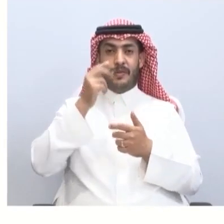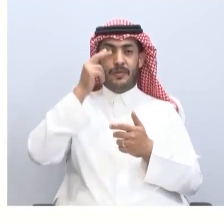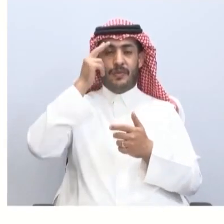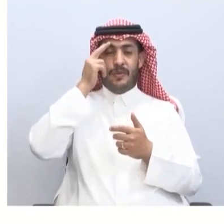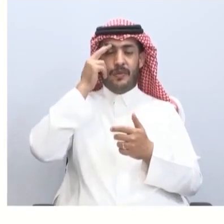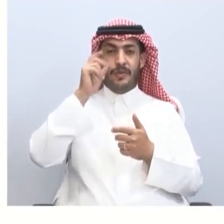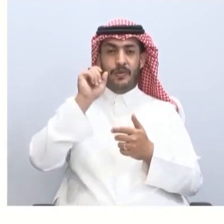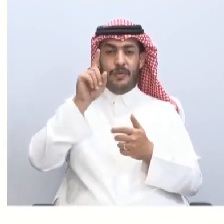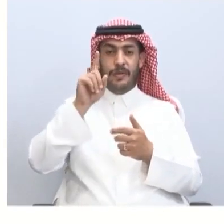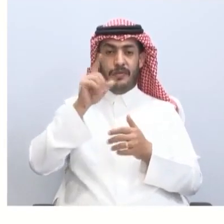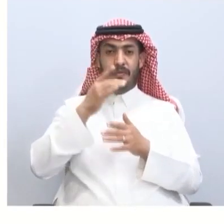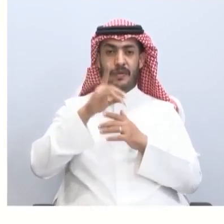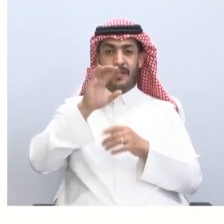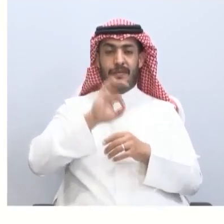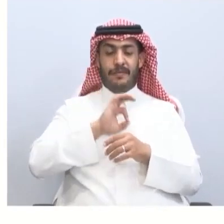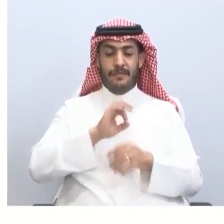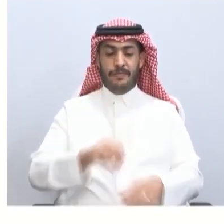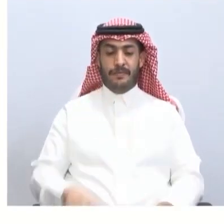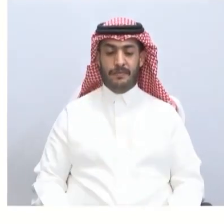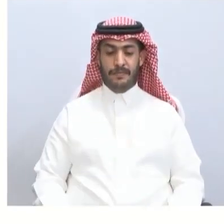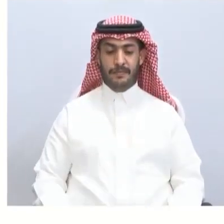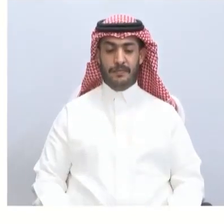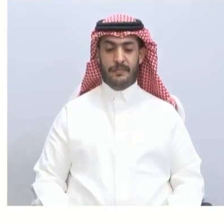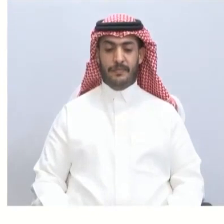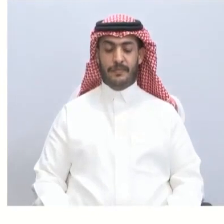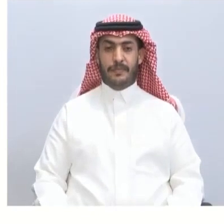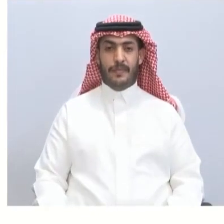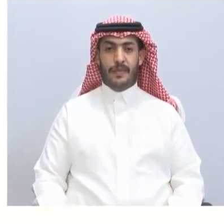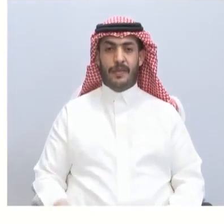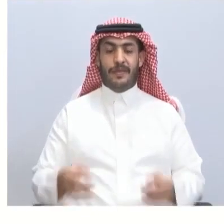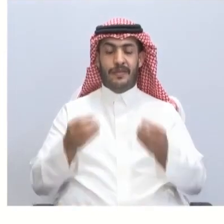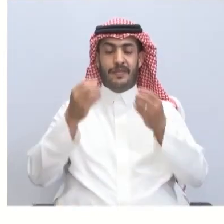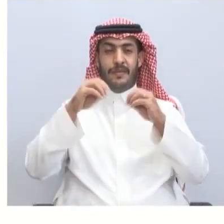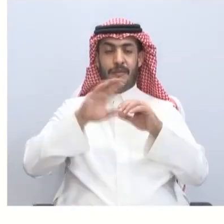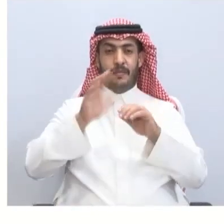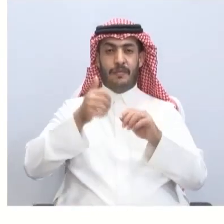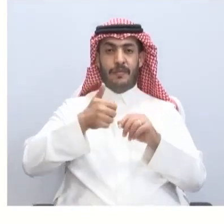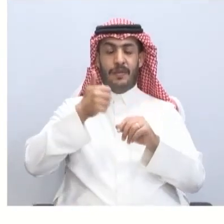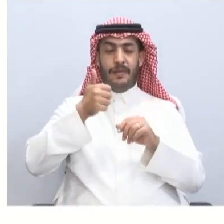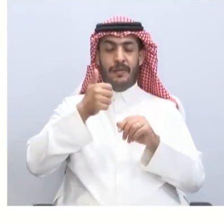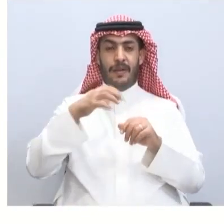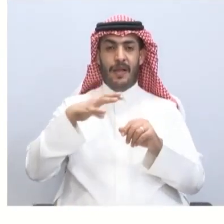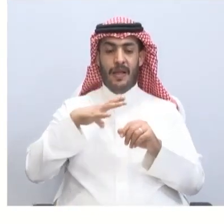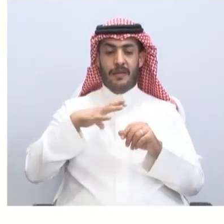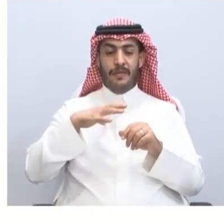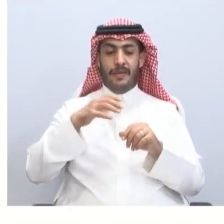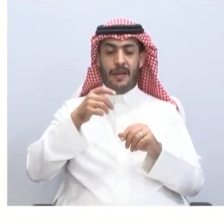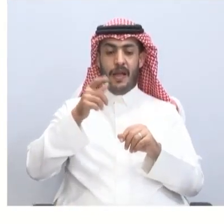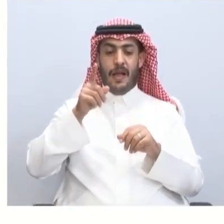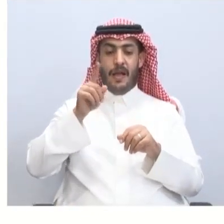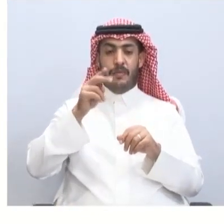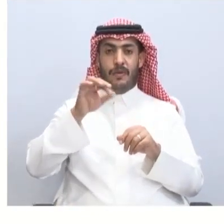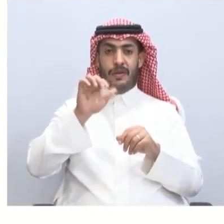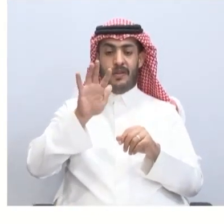السعوديه الاولى رحمهم الله هذا ادى الى انه لم يجد امير ابو عريش